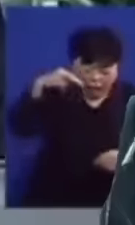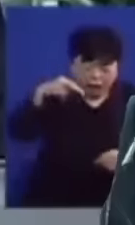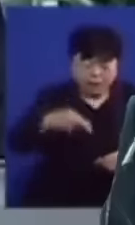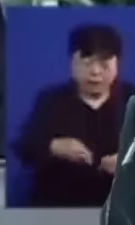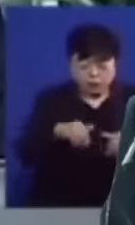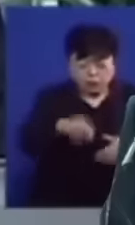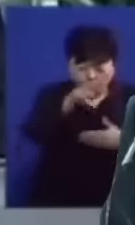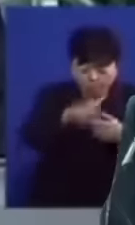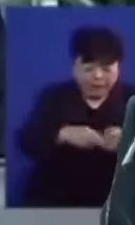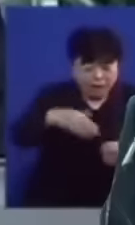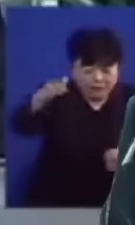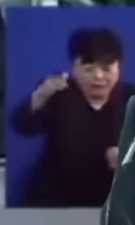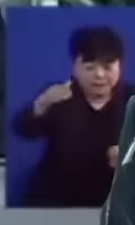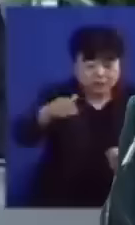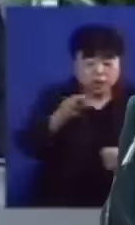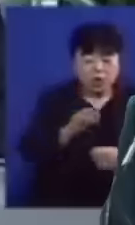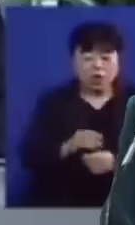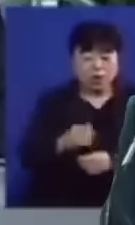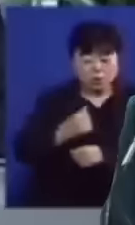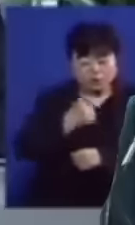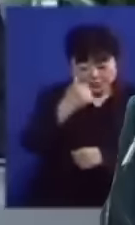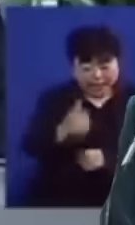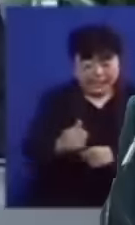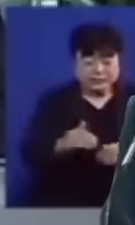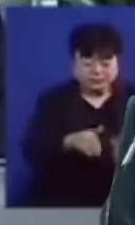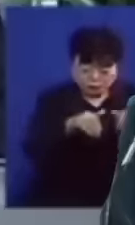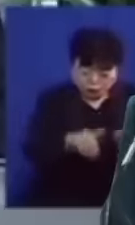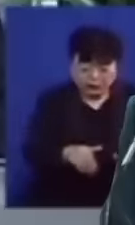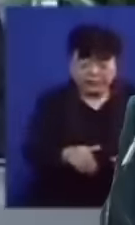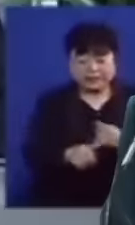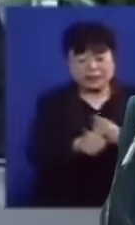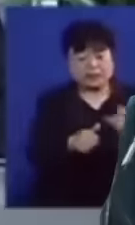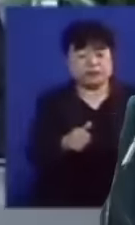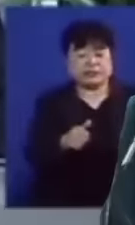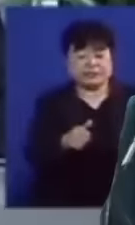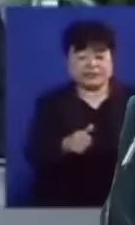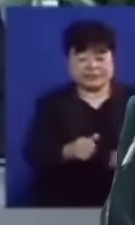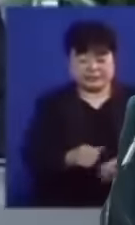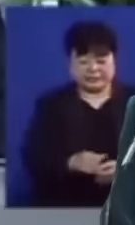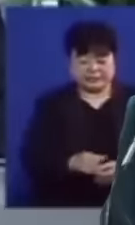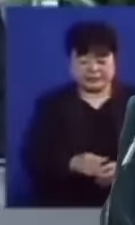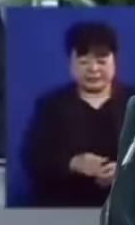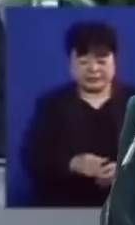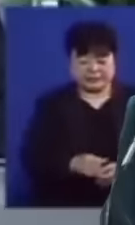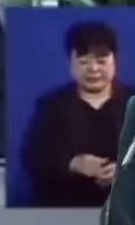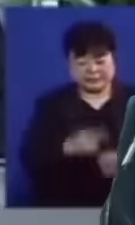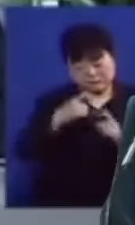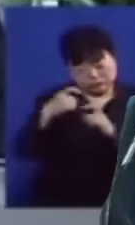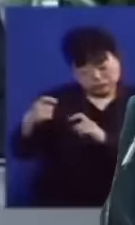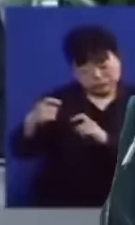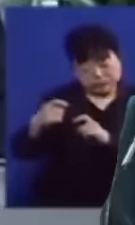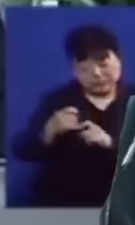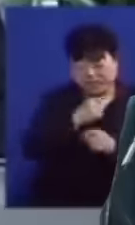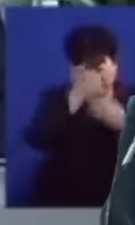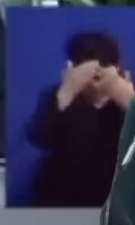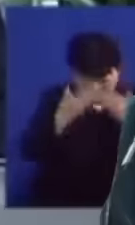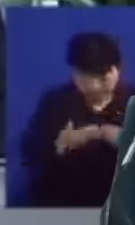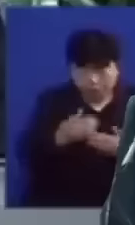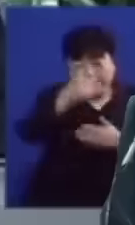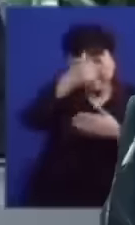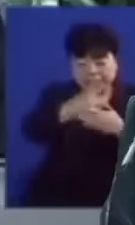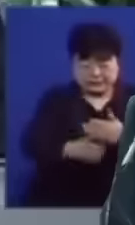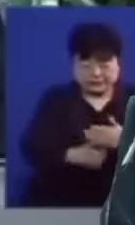팔렸죠. 그리고 보디발의 집에 종이 되었죠. 그 안에 참소를 받아서 감옥에 들어갔죠.